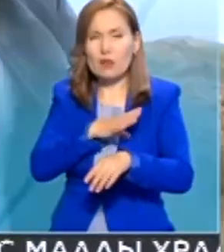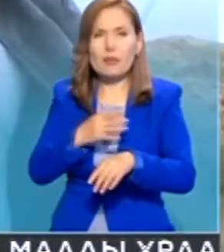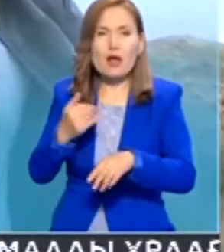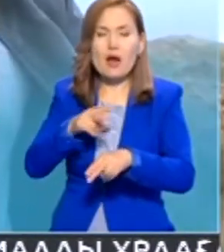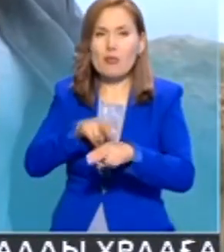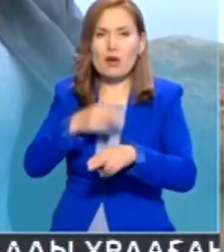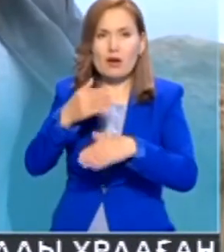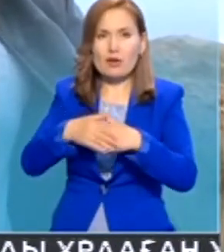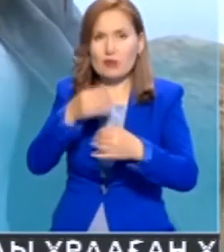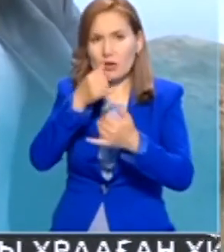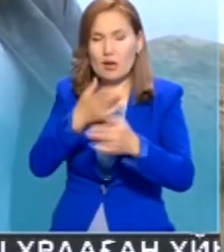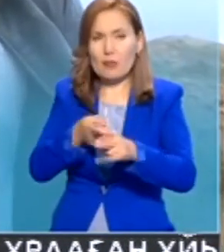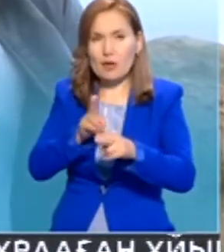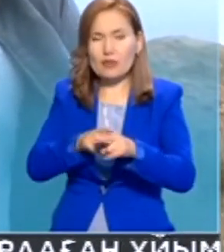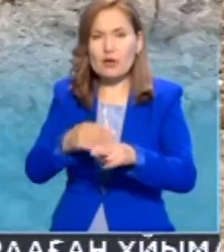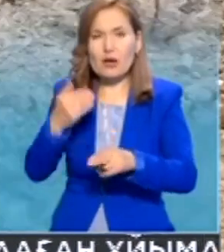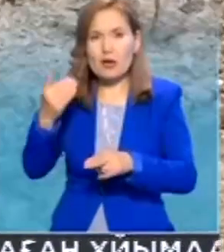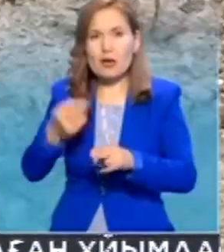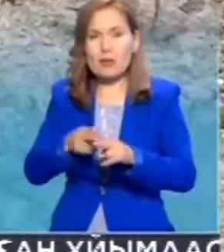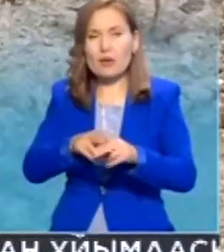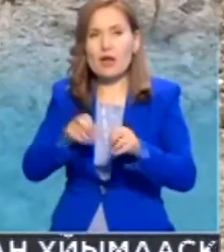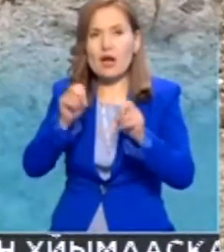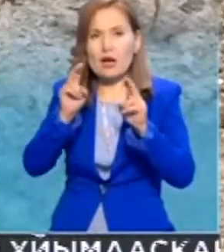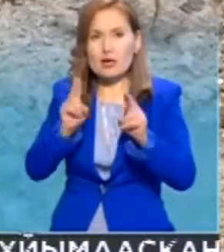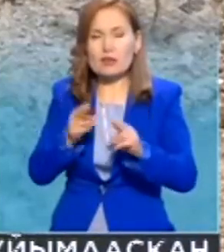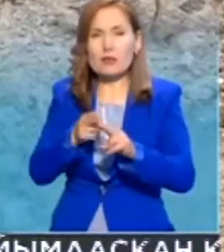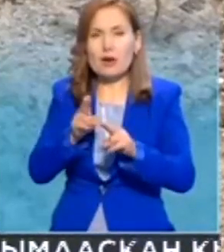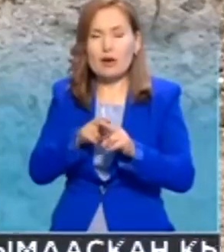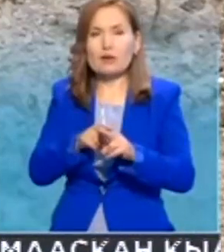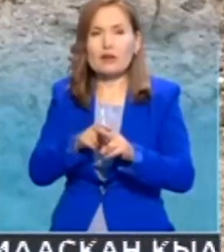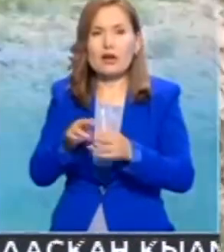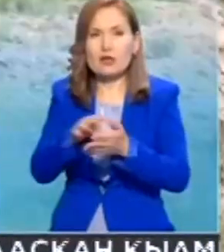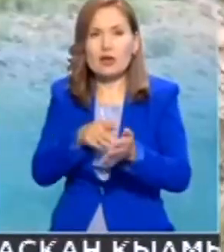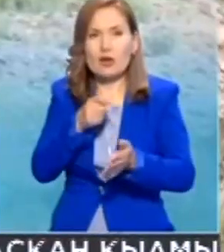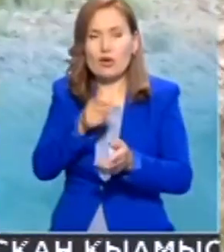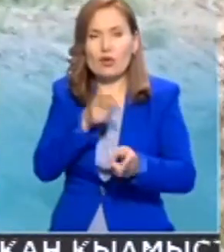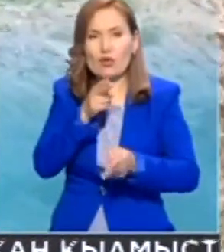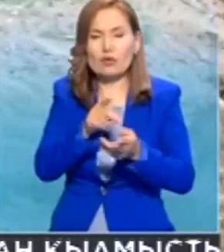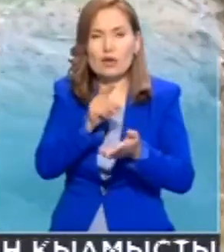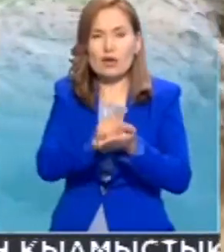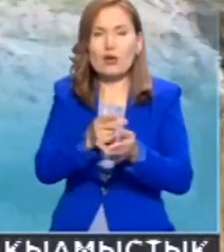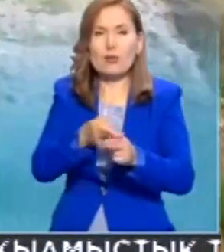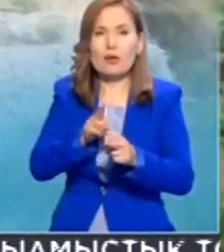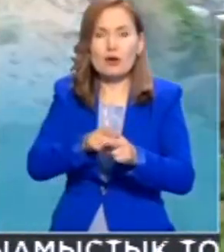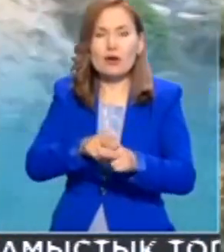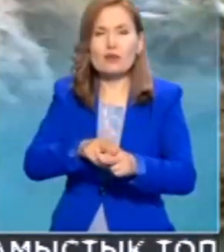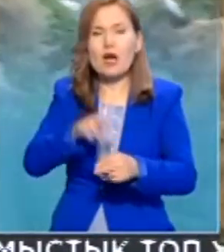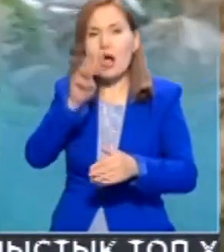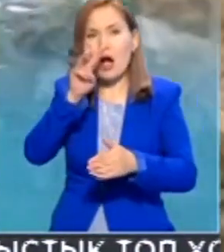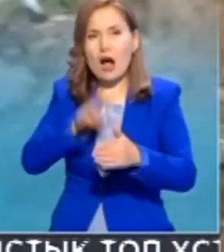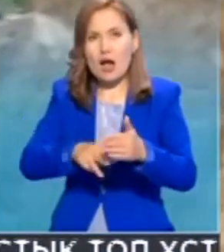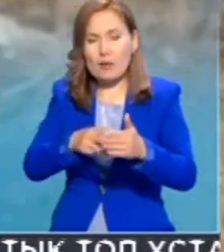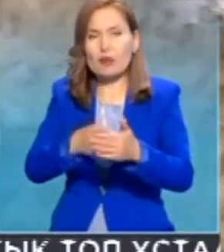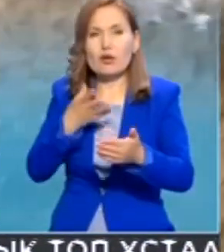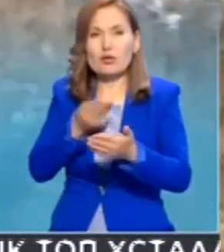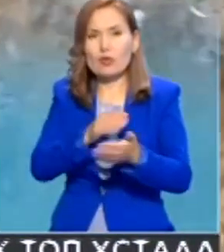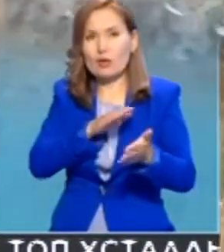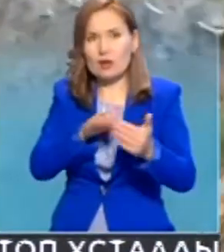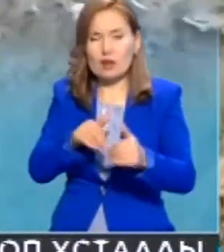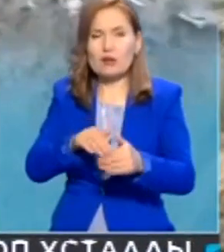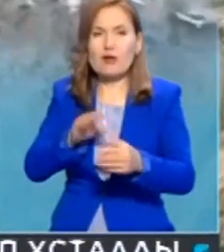қауқарсыз. Себебі құқық қорғаушылар талап бойынша арнайы арыз түскенде ғана әрекет етеді. Лас су төгетіндер айыппұл төлегеннен кейін ісін қайта